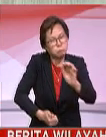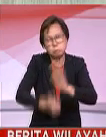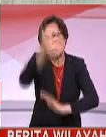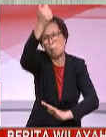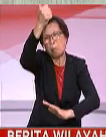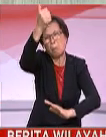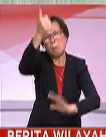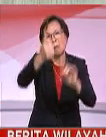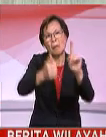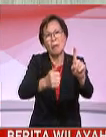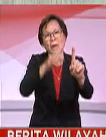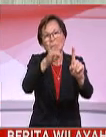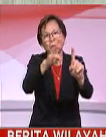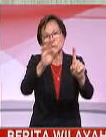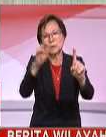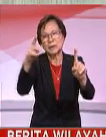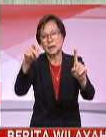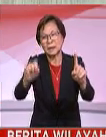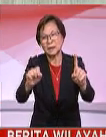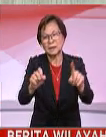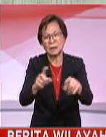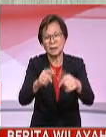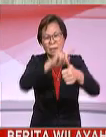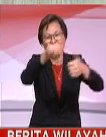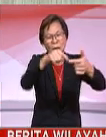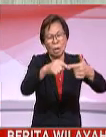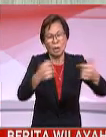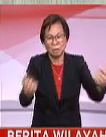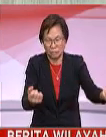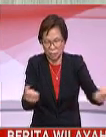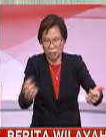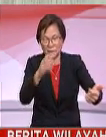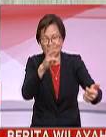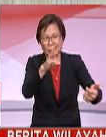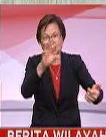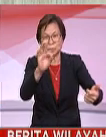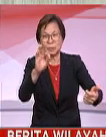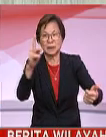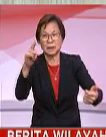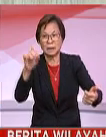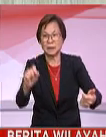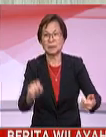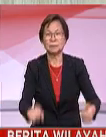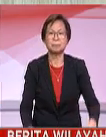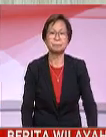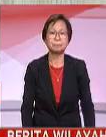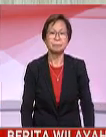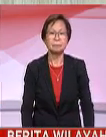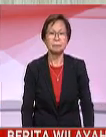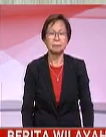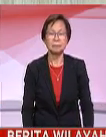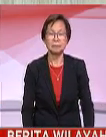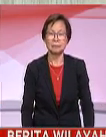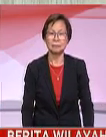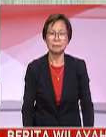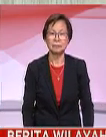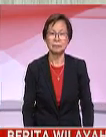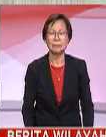dengan 169 kes, diikuti motokar 69 kes.